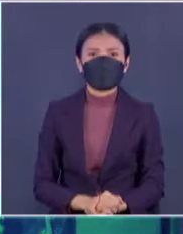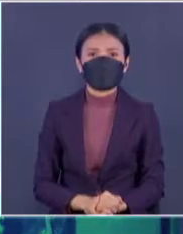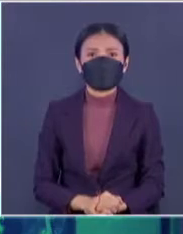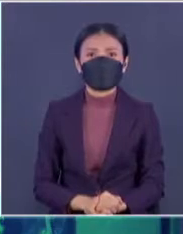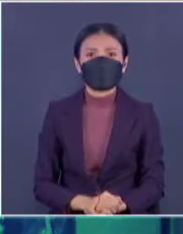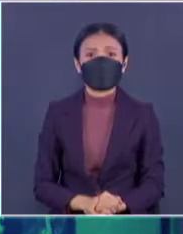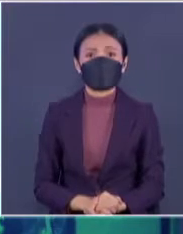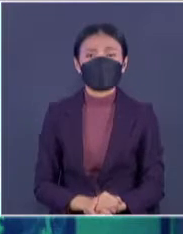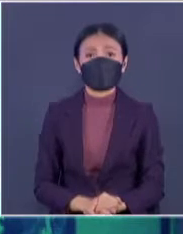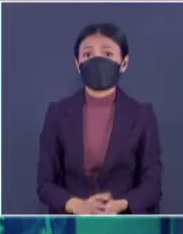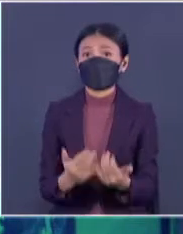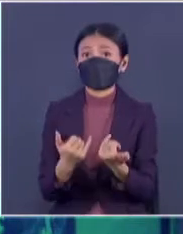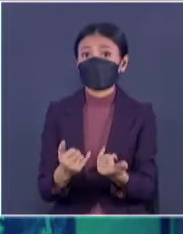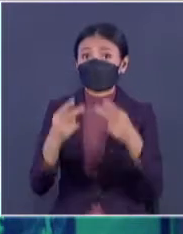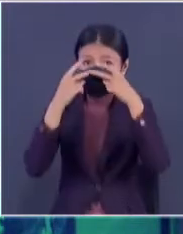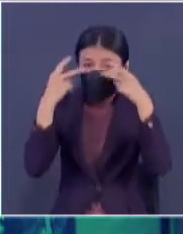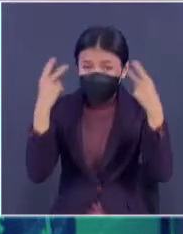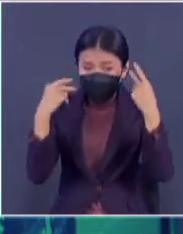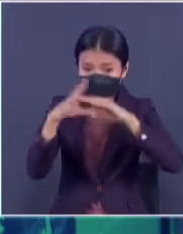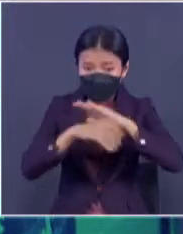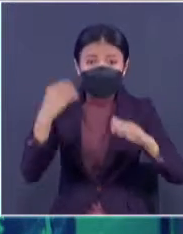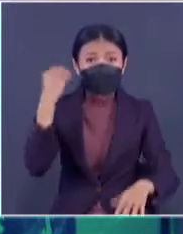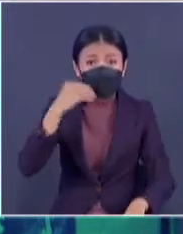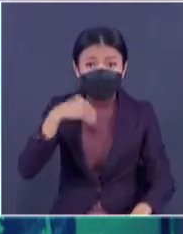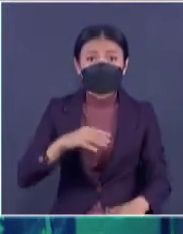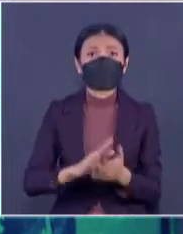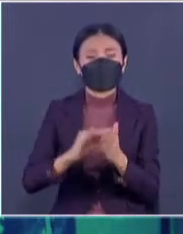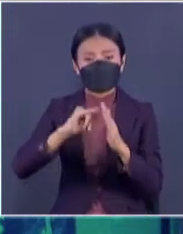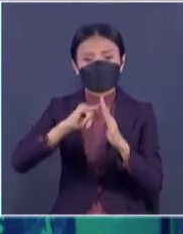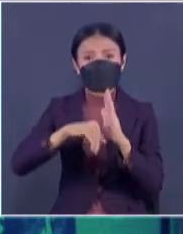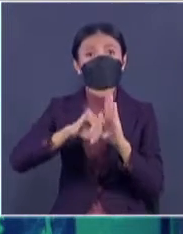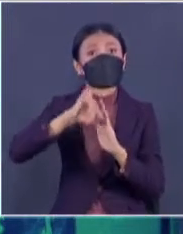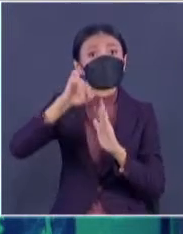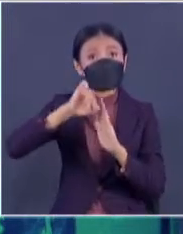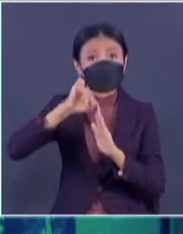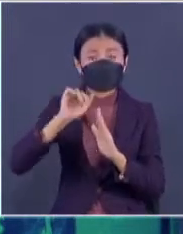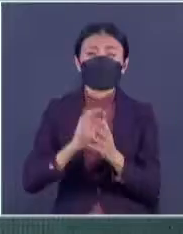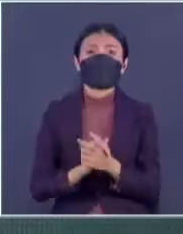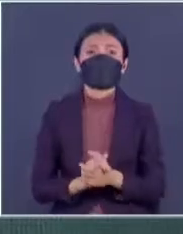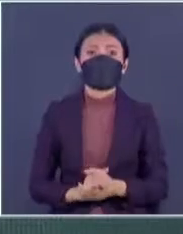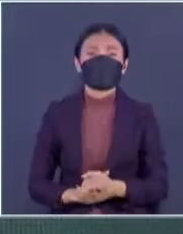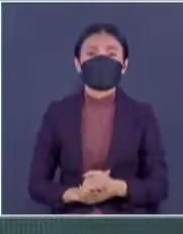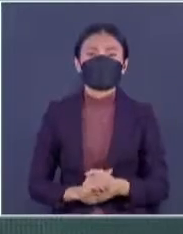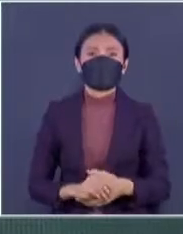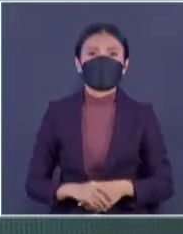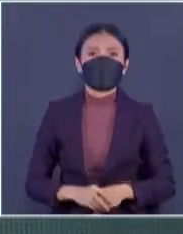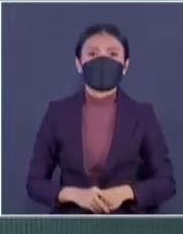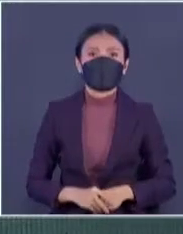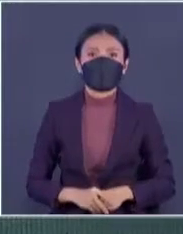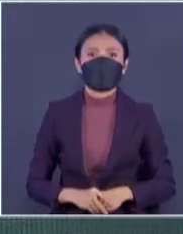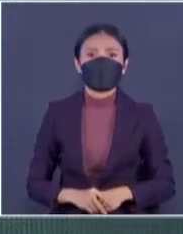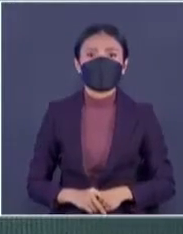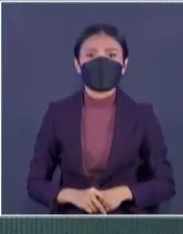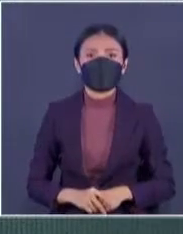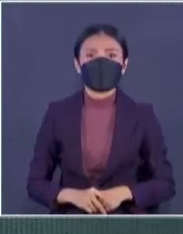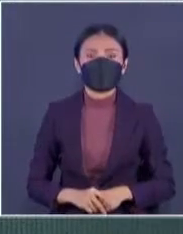ช่วงนี้ขโมยขโจรเยอะจริงๆค่ะพาคุณผู้ชมไปต่อกันที่จังหวัดเชียงใหม่นะคะล่าสุดมีการที่ขโมยคนหนึ่งค่